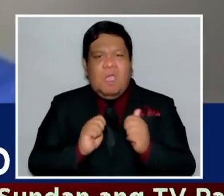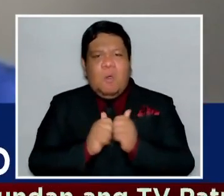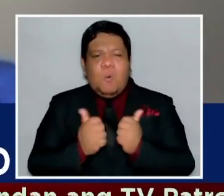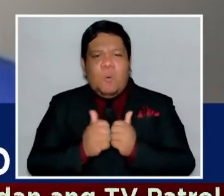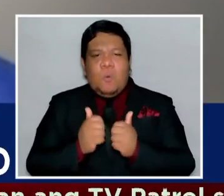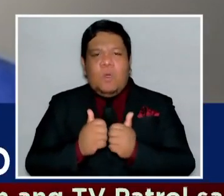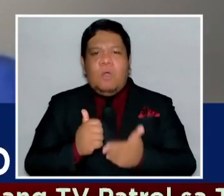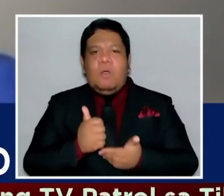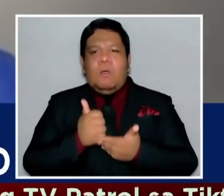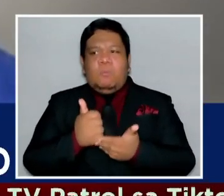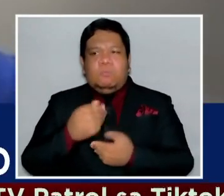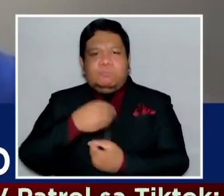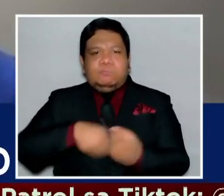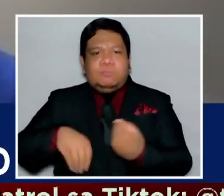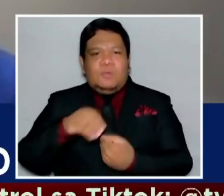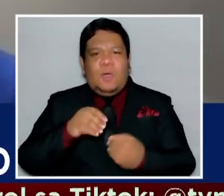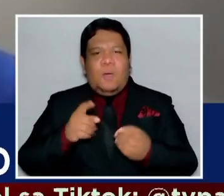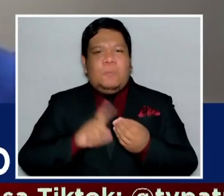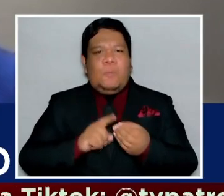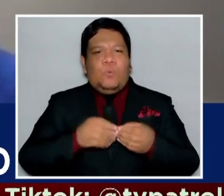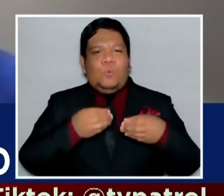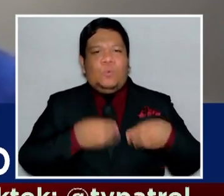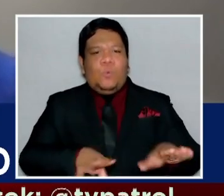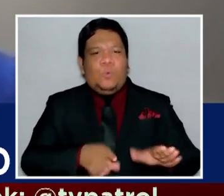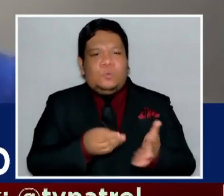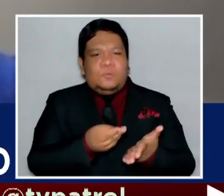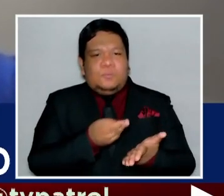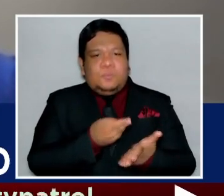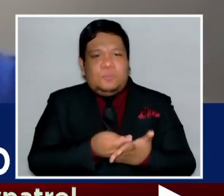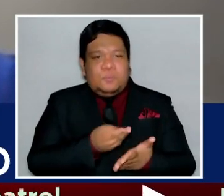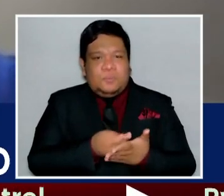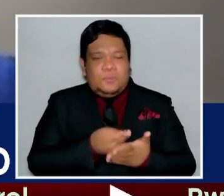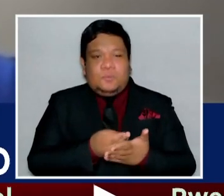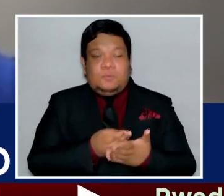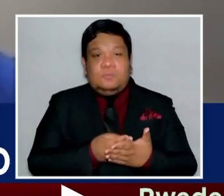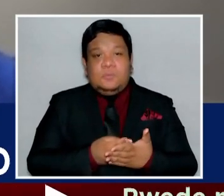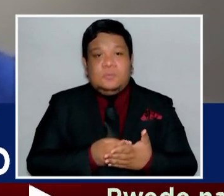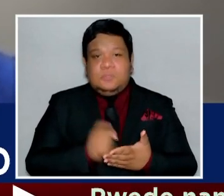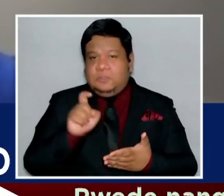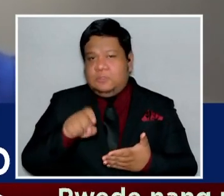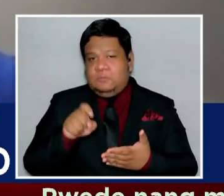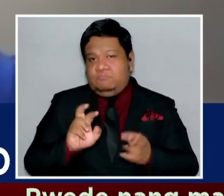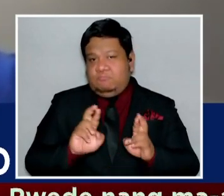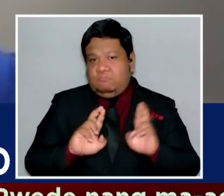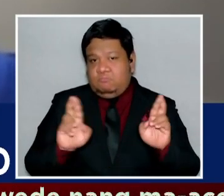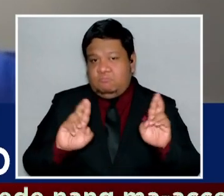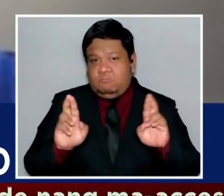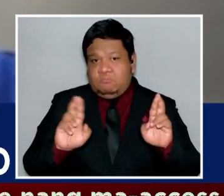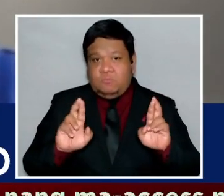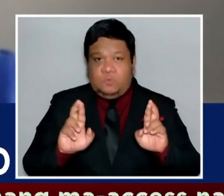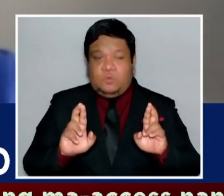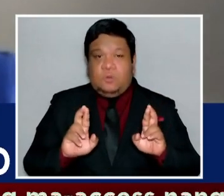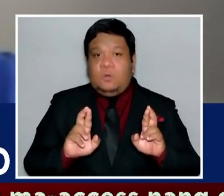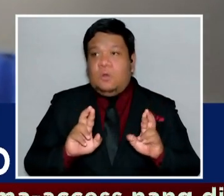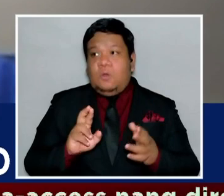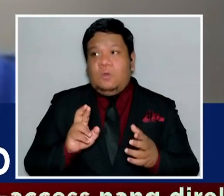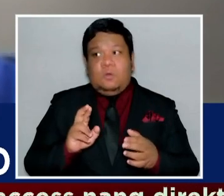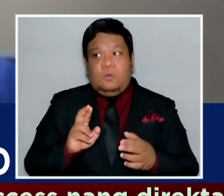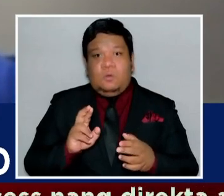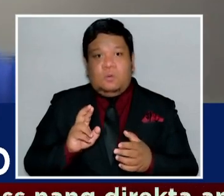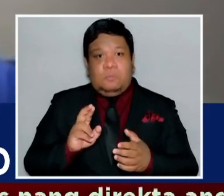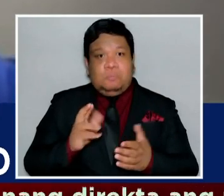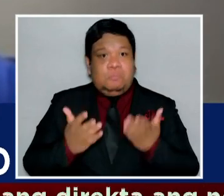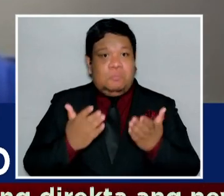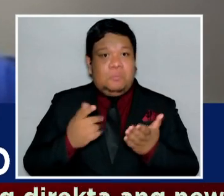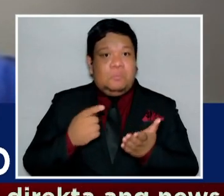makabawi doon sa mawawalang pondo. We have to be prepared not only to pay a higher level